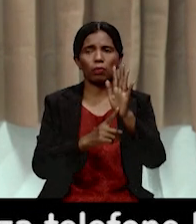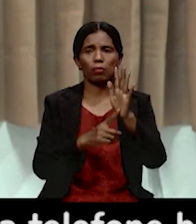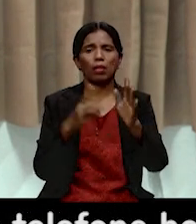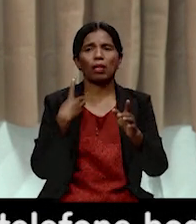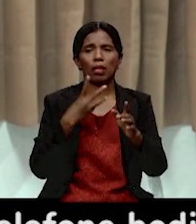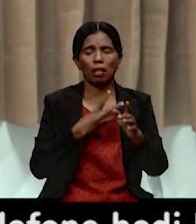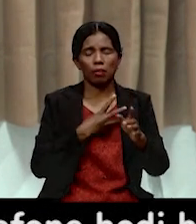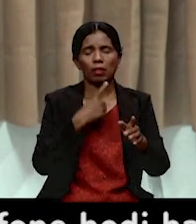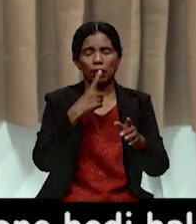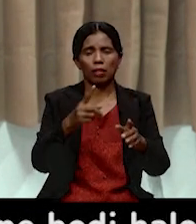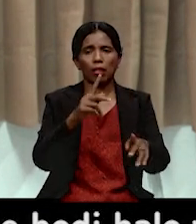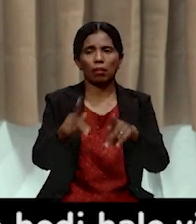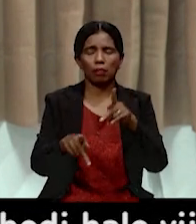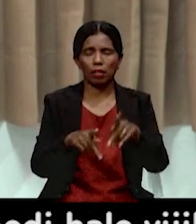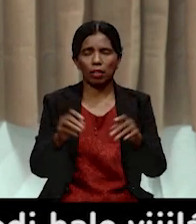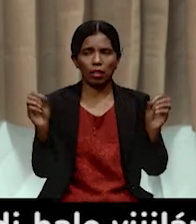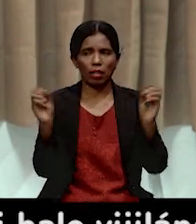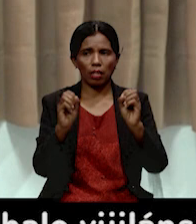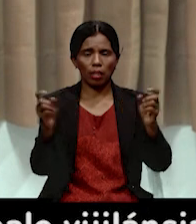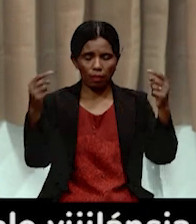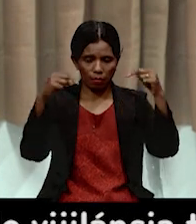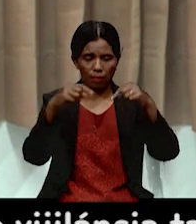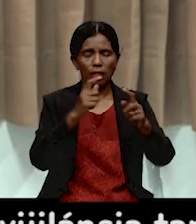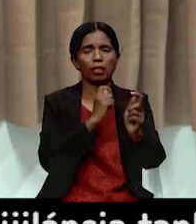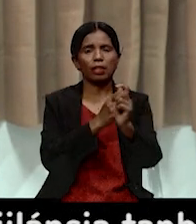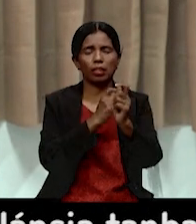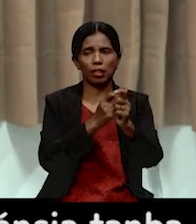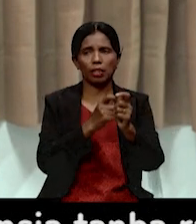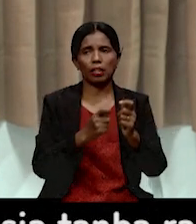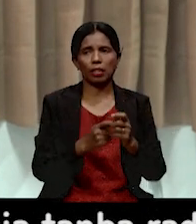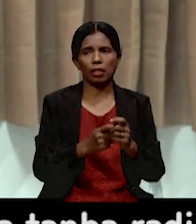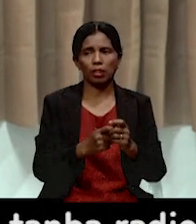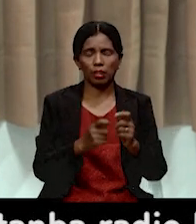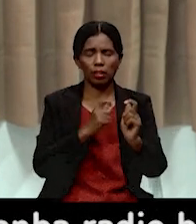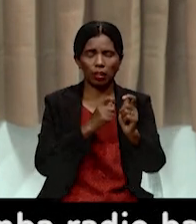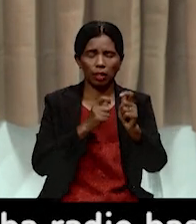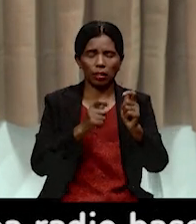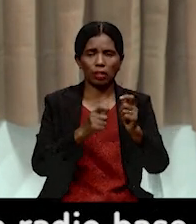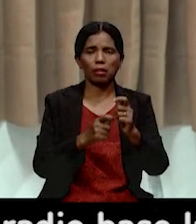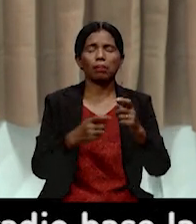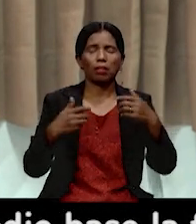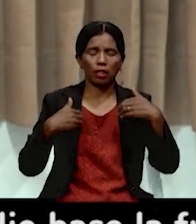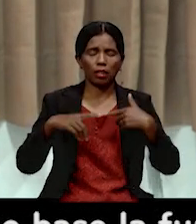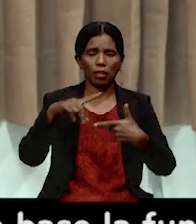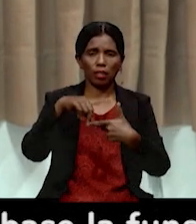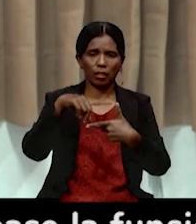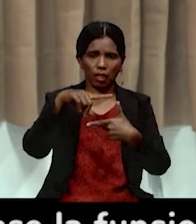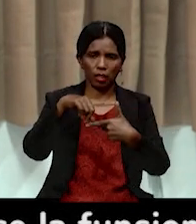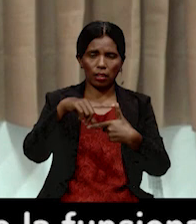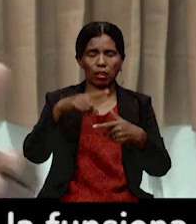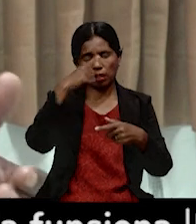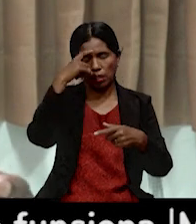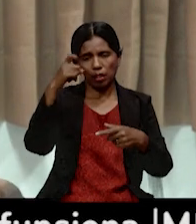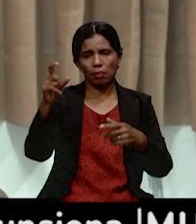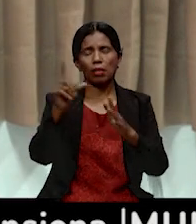maidane lamai tes lamai tiri sama perhatikan masih heta det kartu konsong. Tambah prosedurnya itu